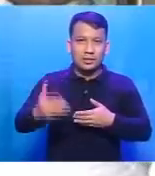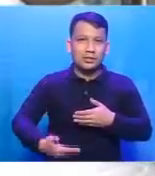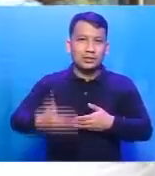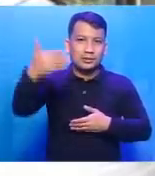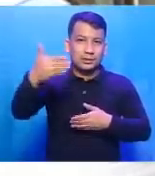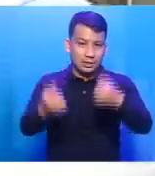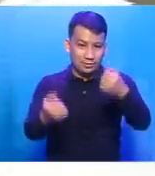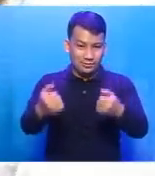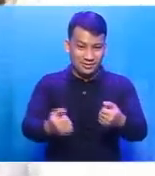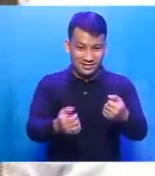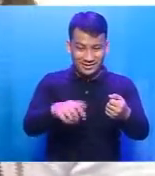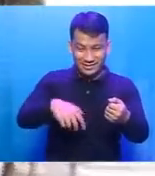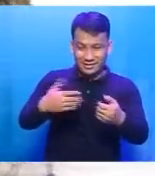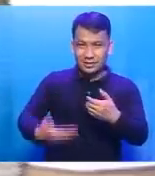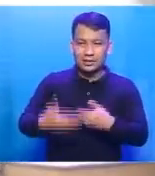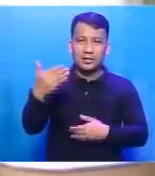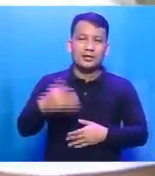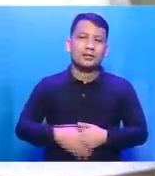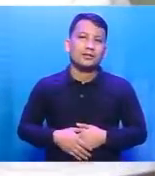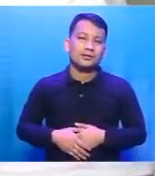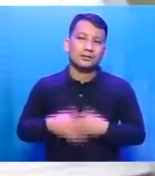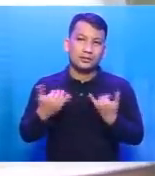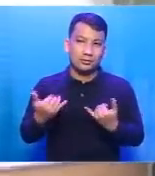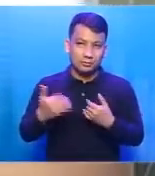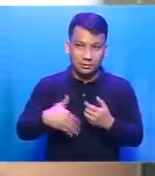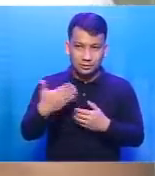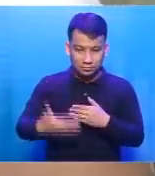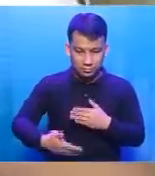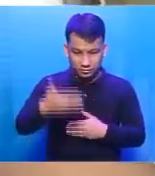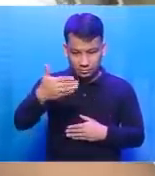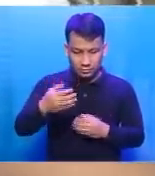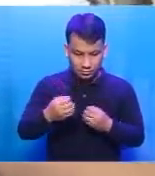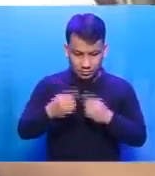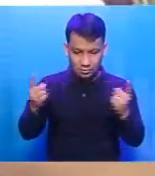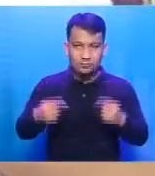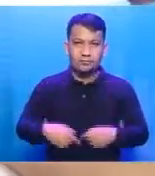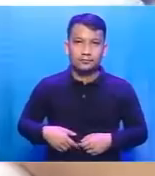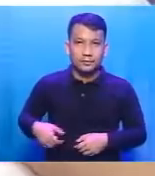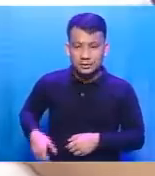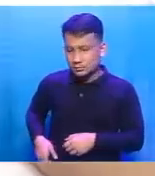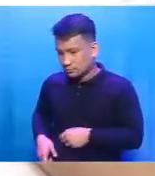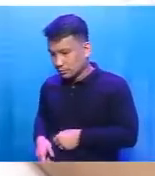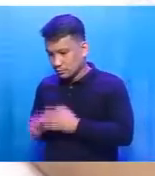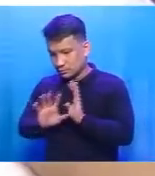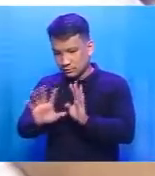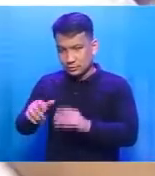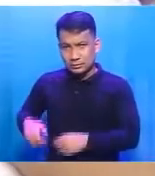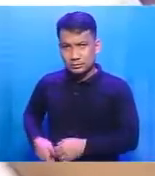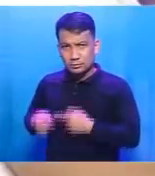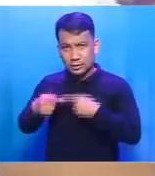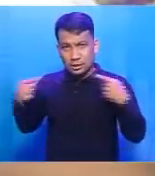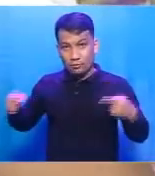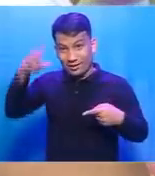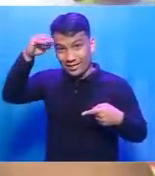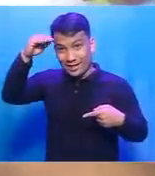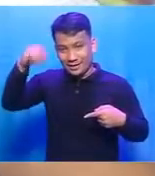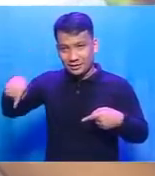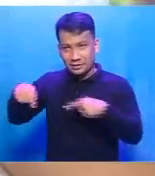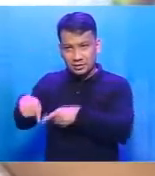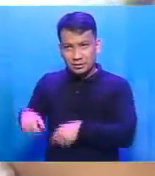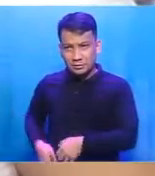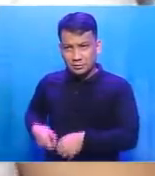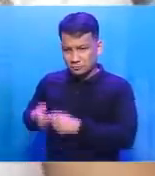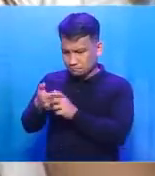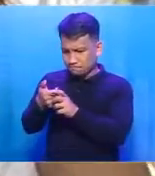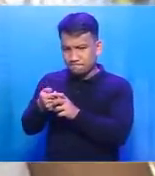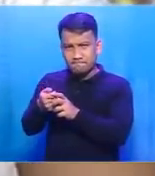harap. Ngayon, nung nagkarating sila doon sa harap, biglang dumukot yung lalaki, yung kaaway niya. Nung dumukot siya ng